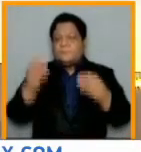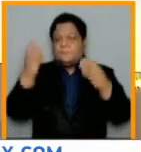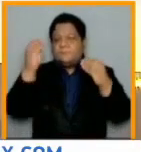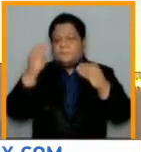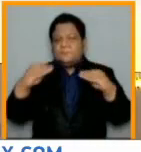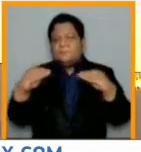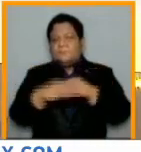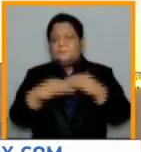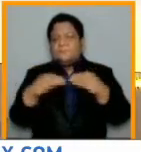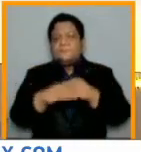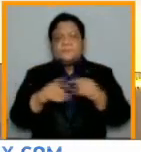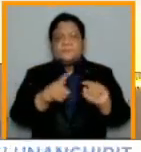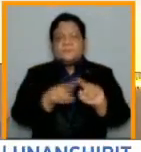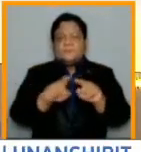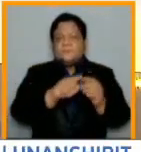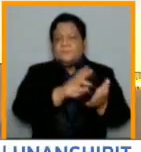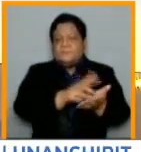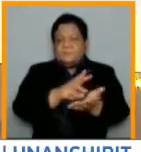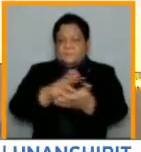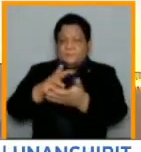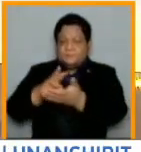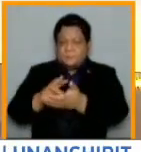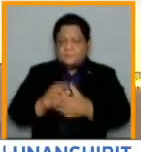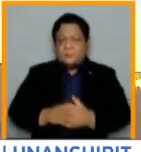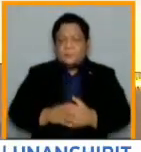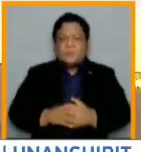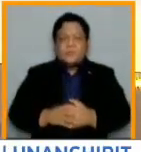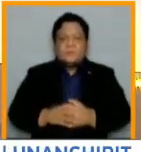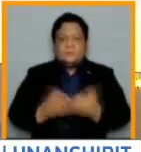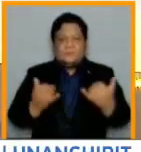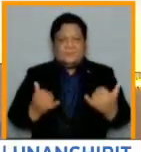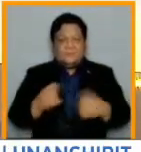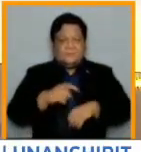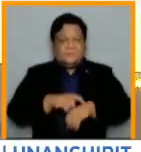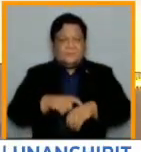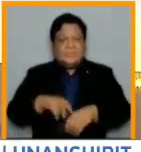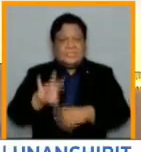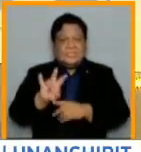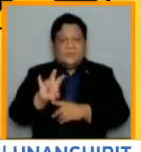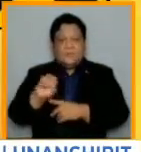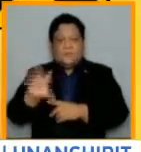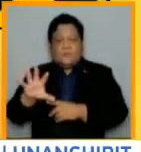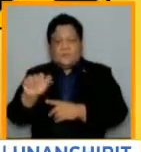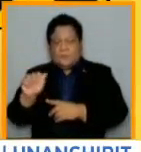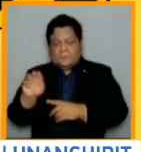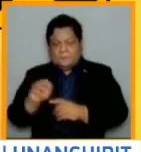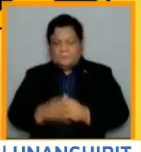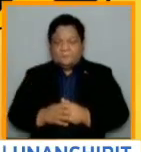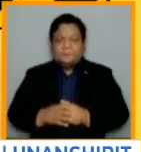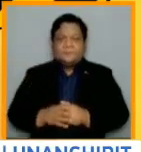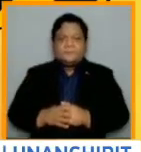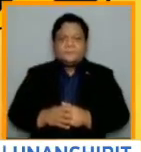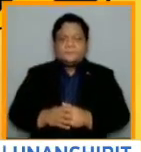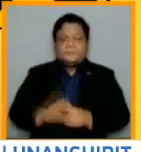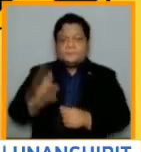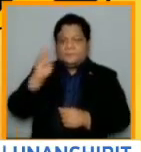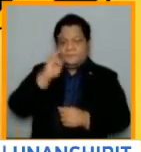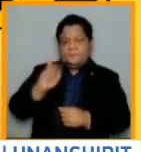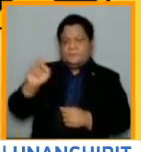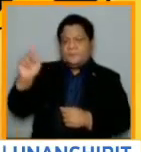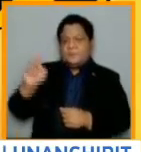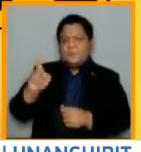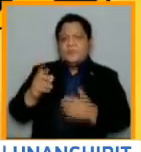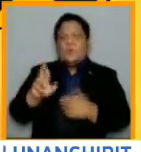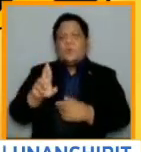ilang pangunahing kalsada as of this time, 7:05 na po ng umaga. Ito po ang sitwasyon ngayon sa Welcome Rotonda. Ang